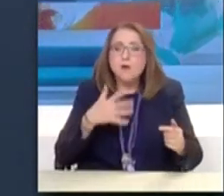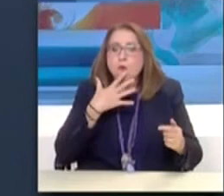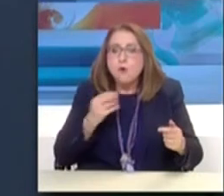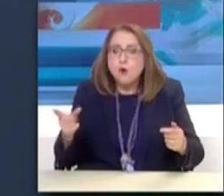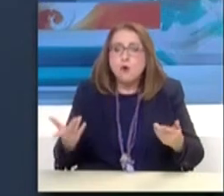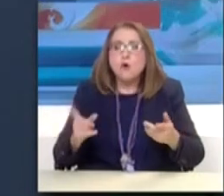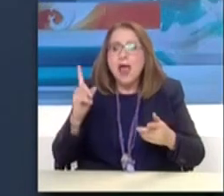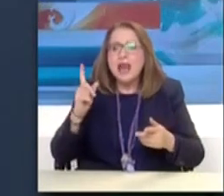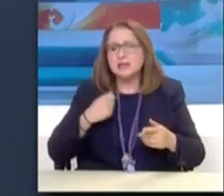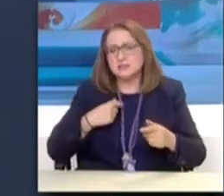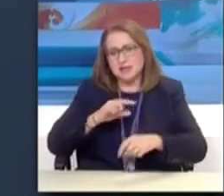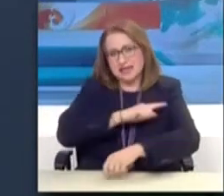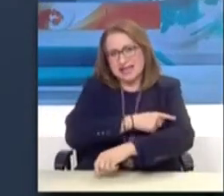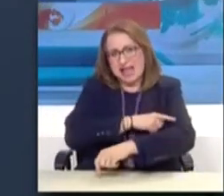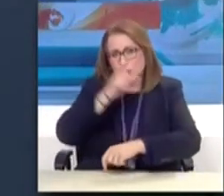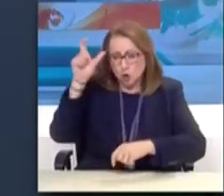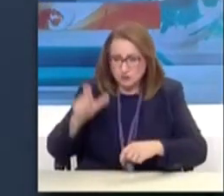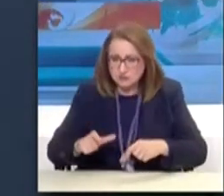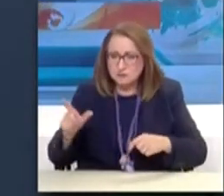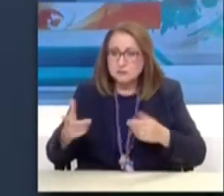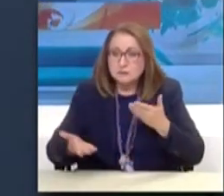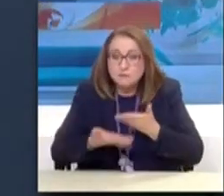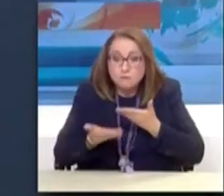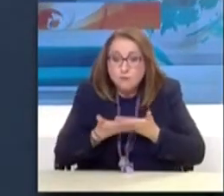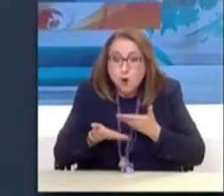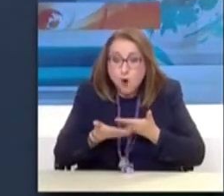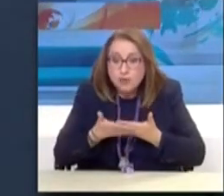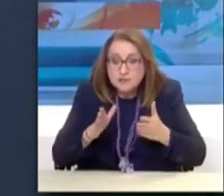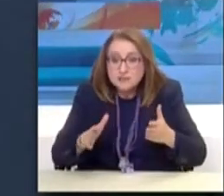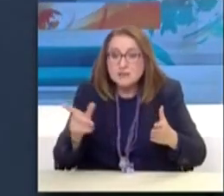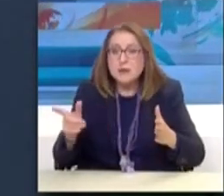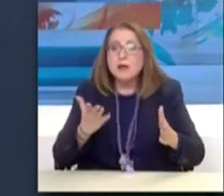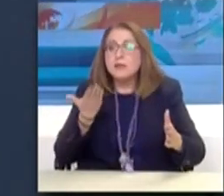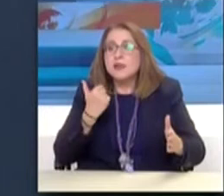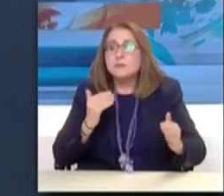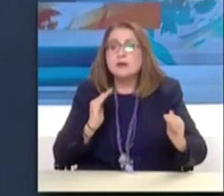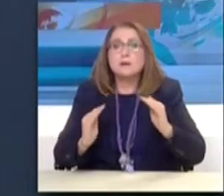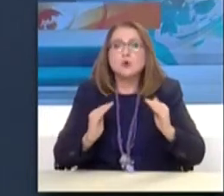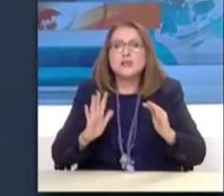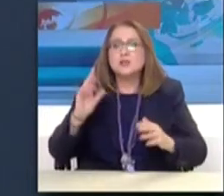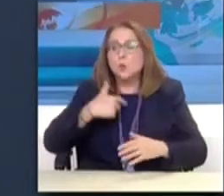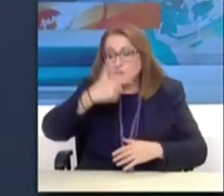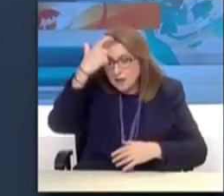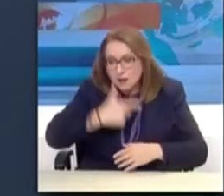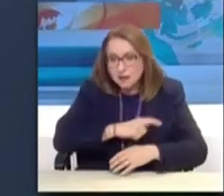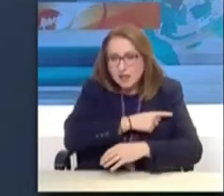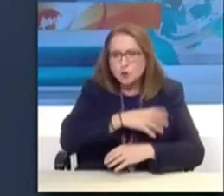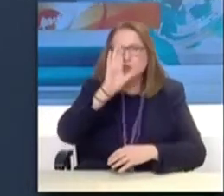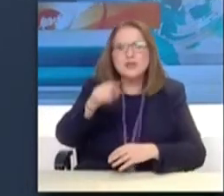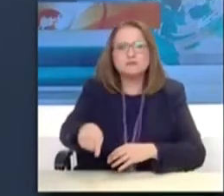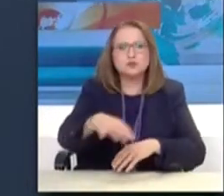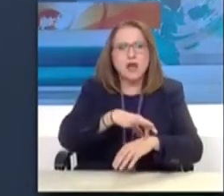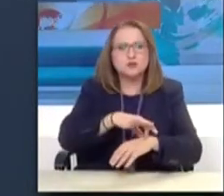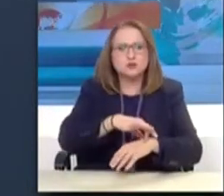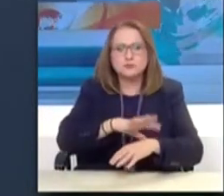υγειονομικού συναδέλφου που εξετέθησε ασθενή θετικό χωρίς να τηρούνται μέτρα προστασίας από κανέναν από τους δύο. Εκεί